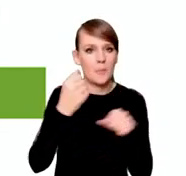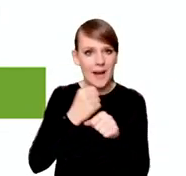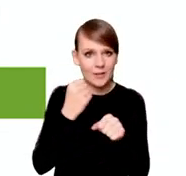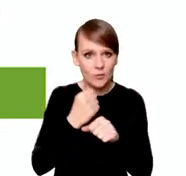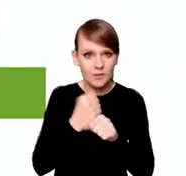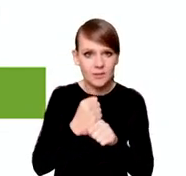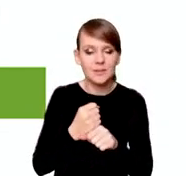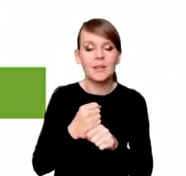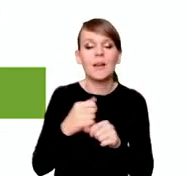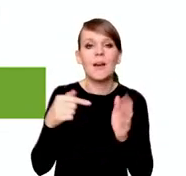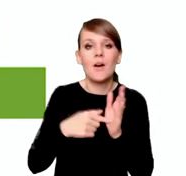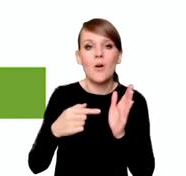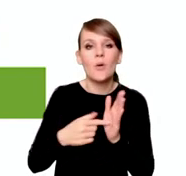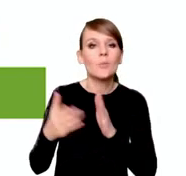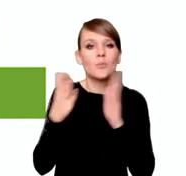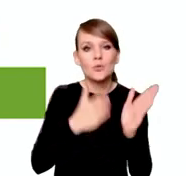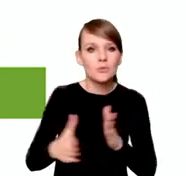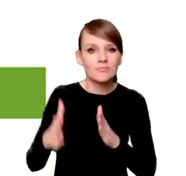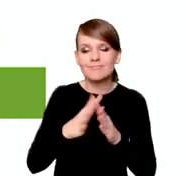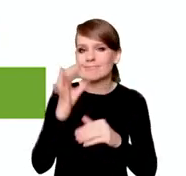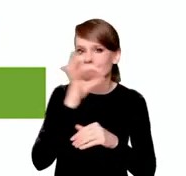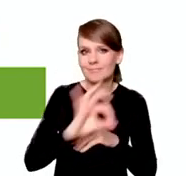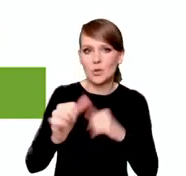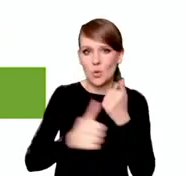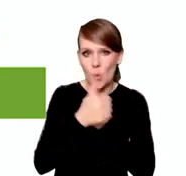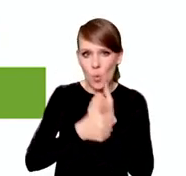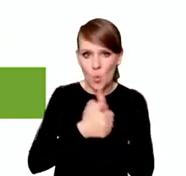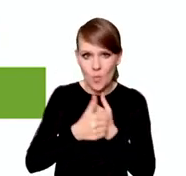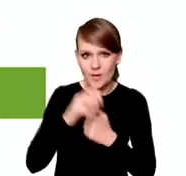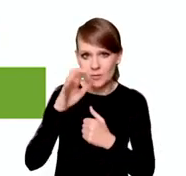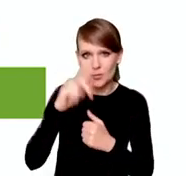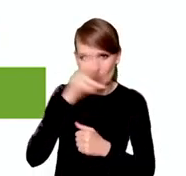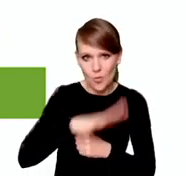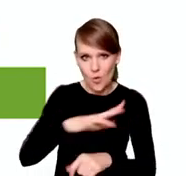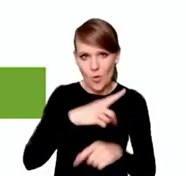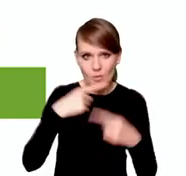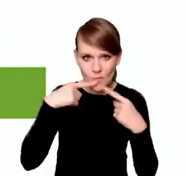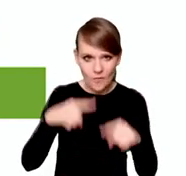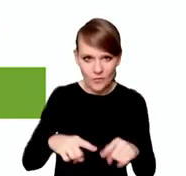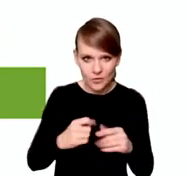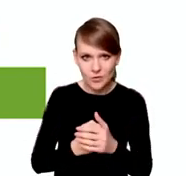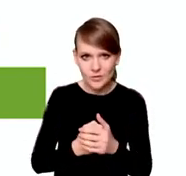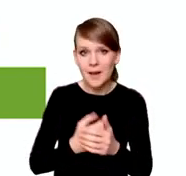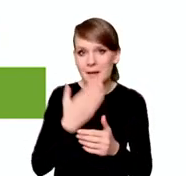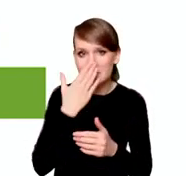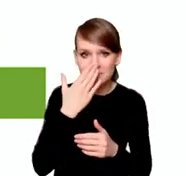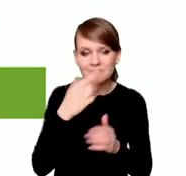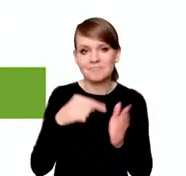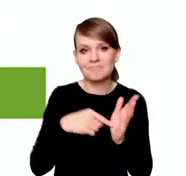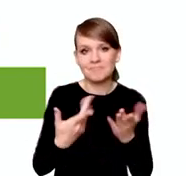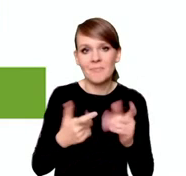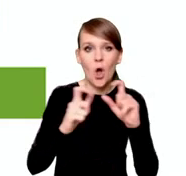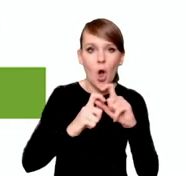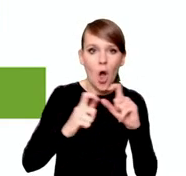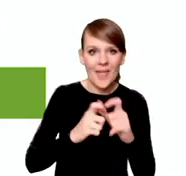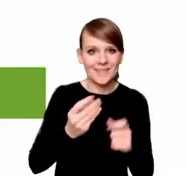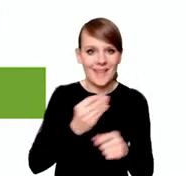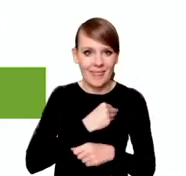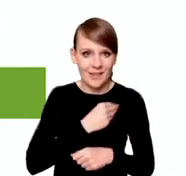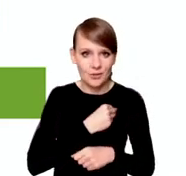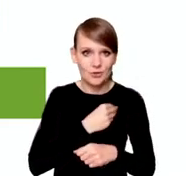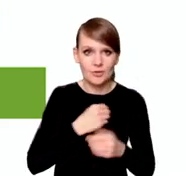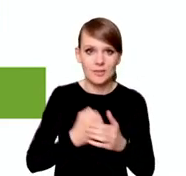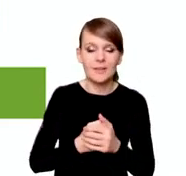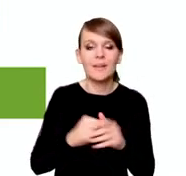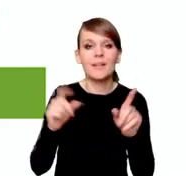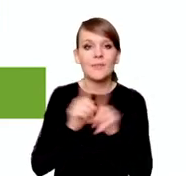opracowywane specjalne dokumenty w zakresie społecznej odpowiedzialności w postaci kodeksu etycznego. Też są